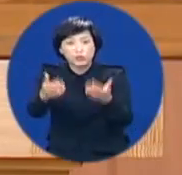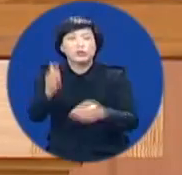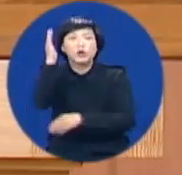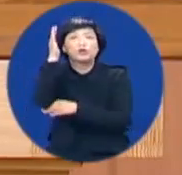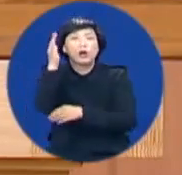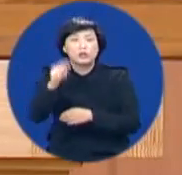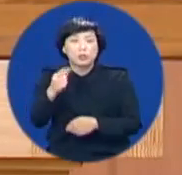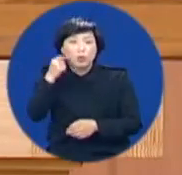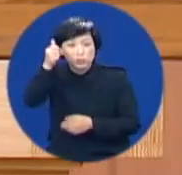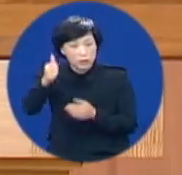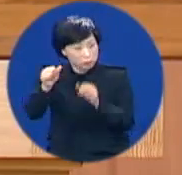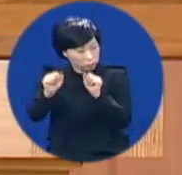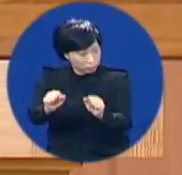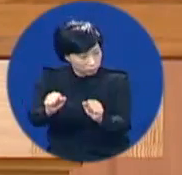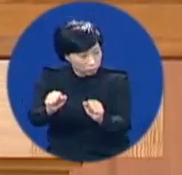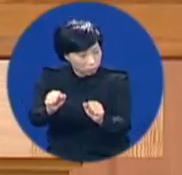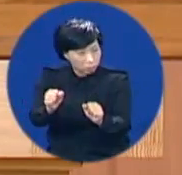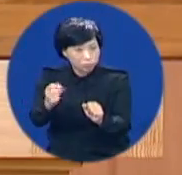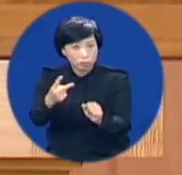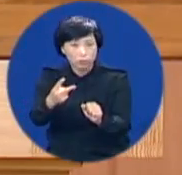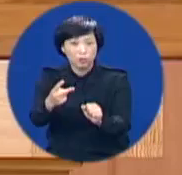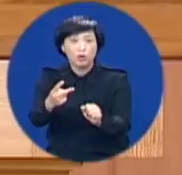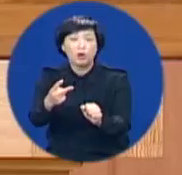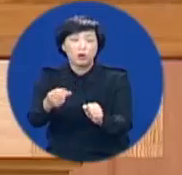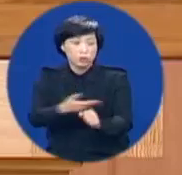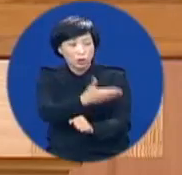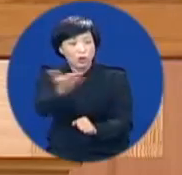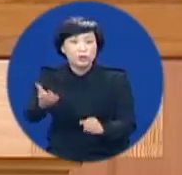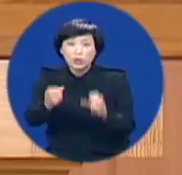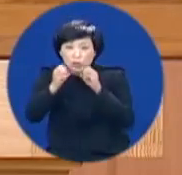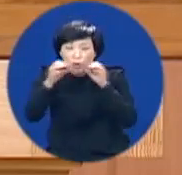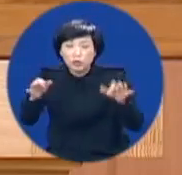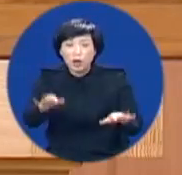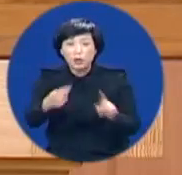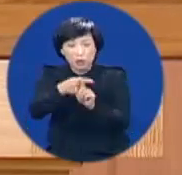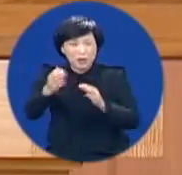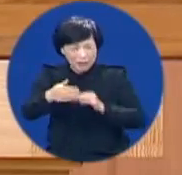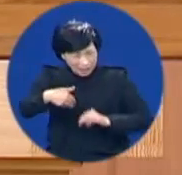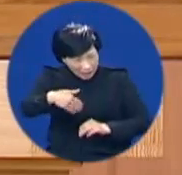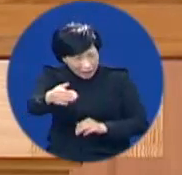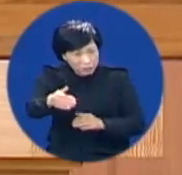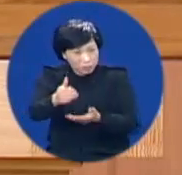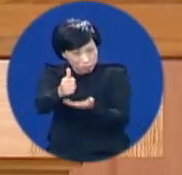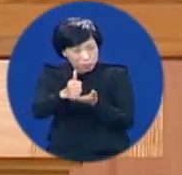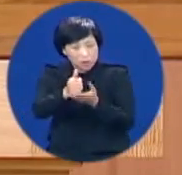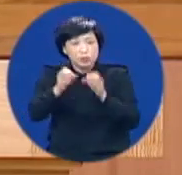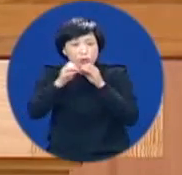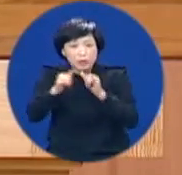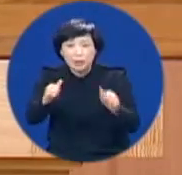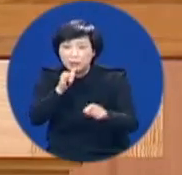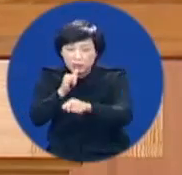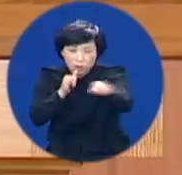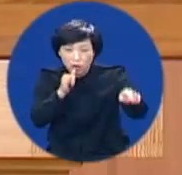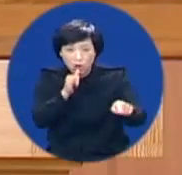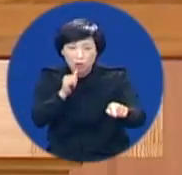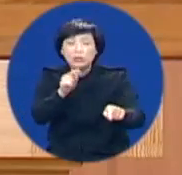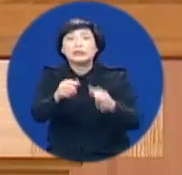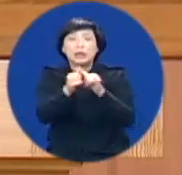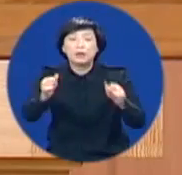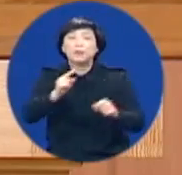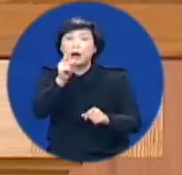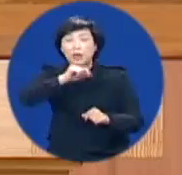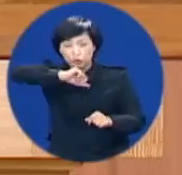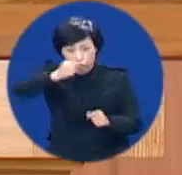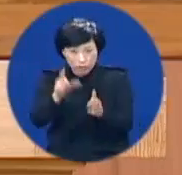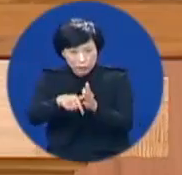설교하는 목사도 있어. 그리고 너들을 전도해서 교회 가자는 전도자도 있어. 그들의 말을 들어야